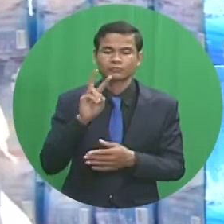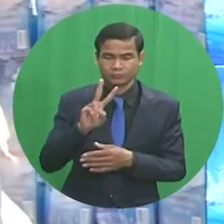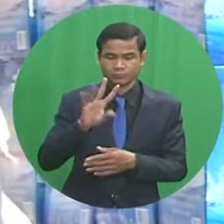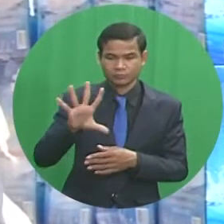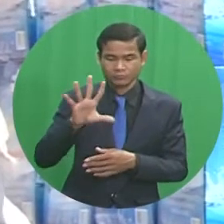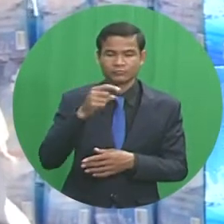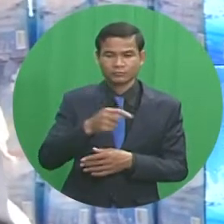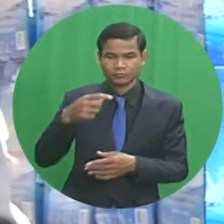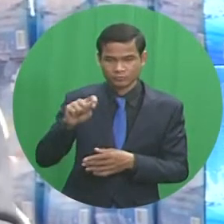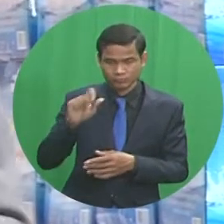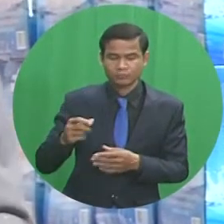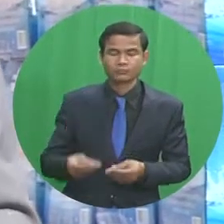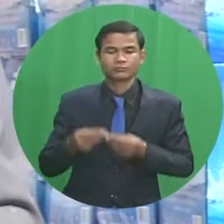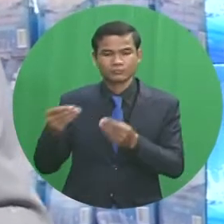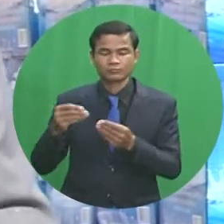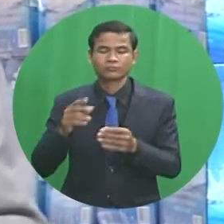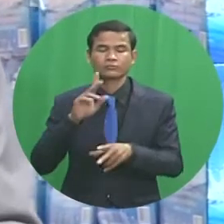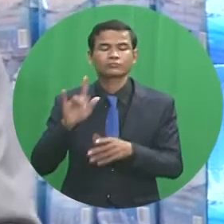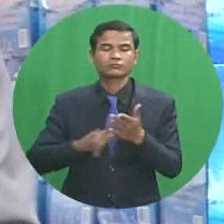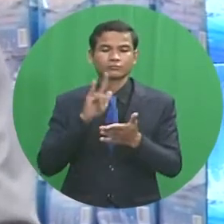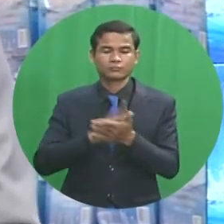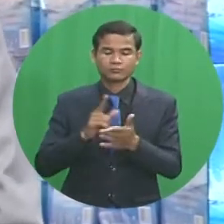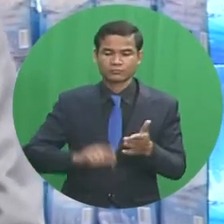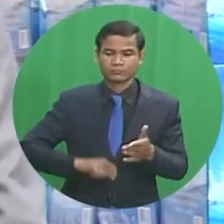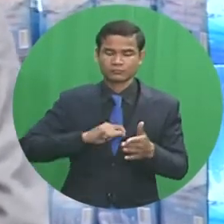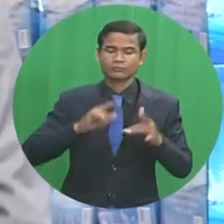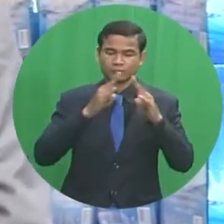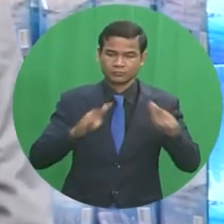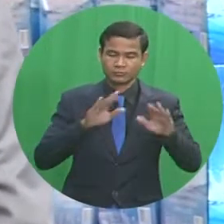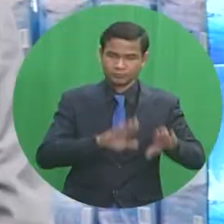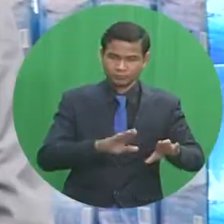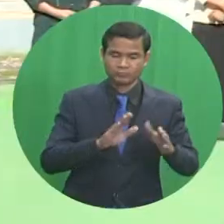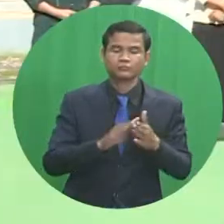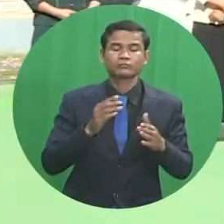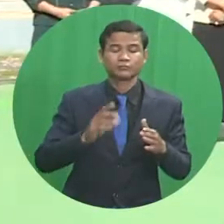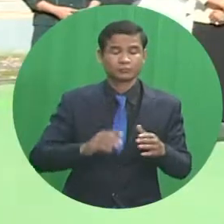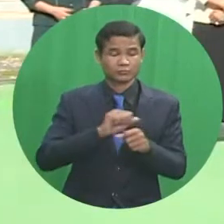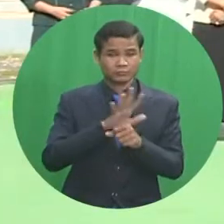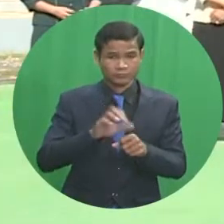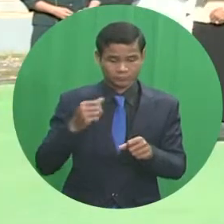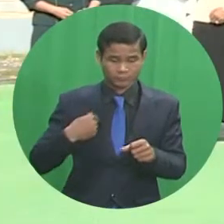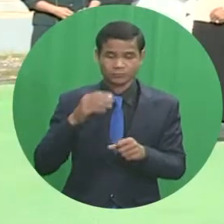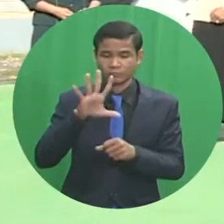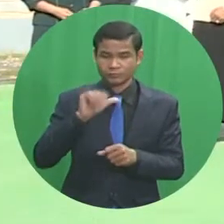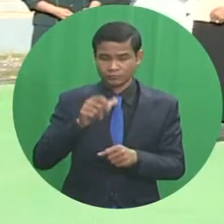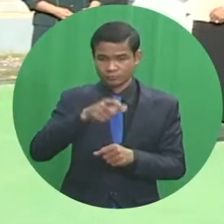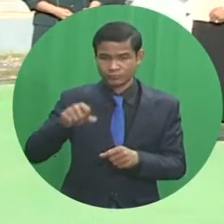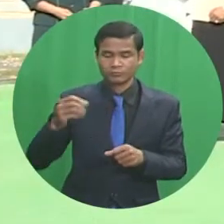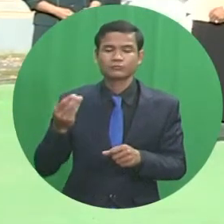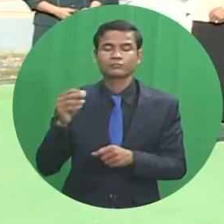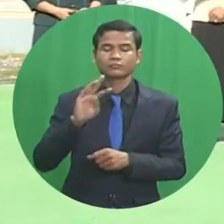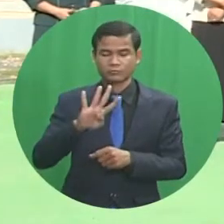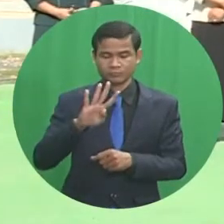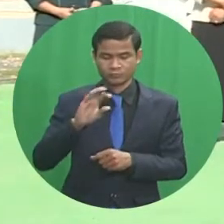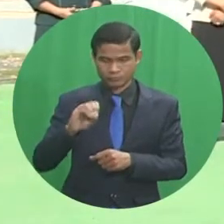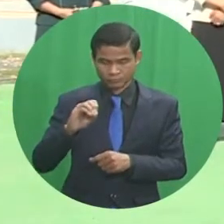លានរៀលសម្រាប់ចែកជូនបងប្អូនធ្វើចត្តាឡីស័កចំនួន500នាក់និងថវិកាចំនួន40លានរៀលស